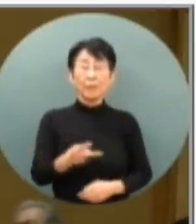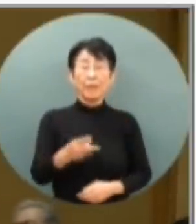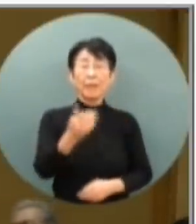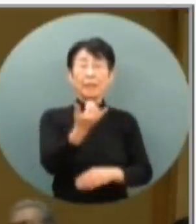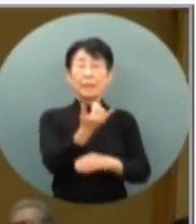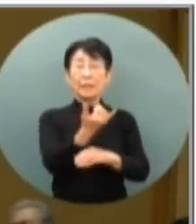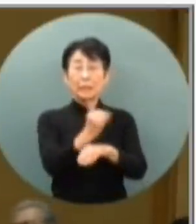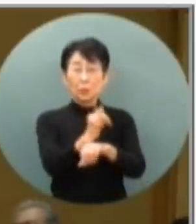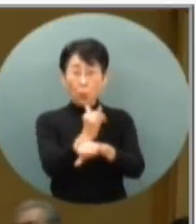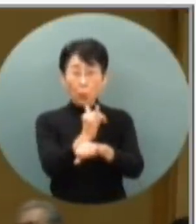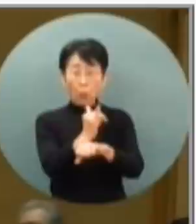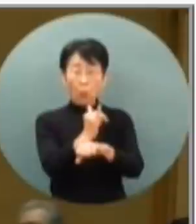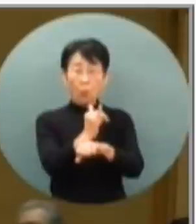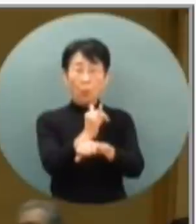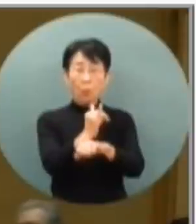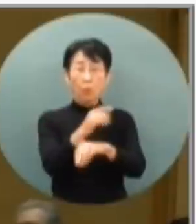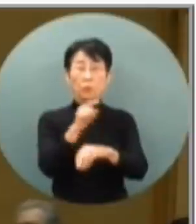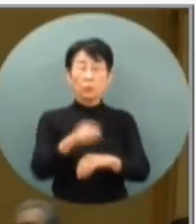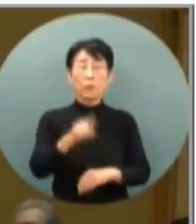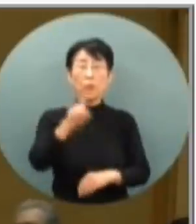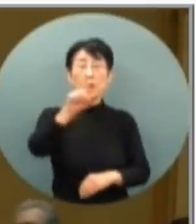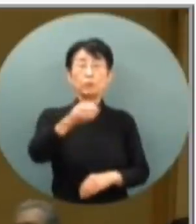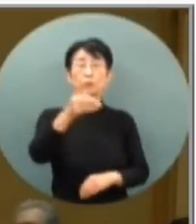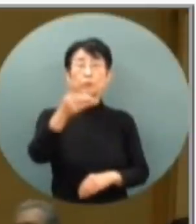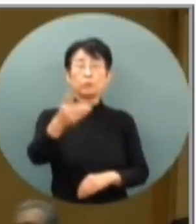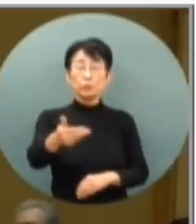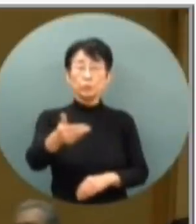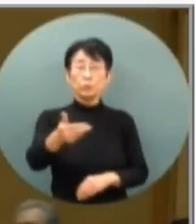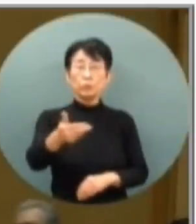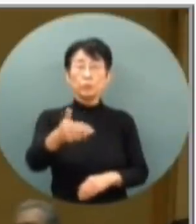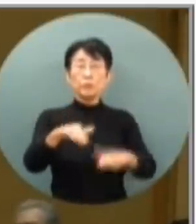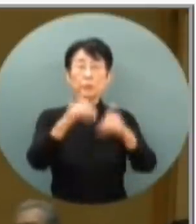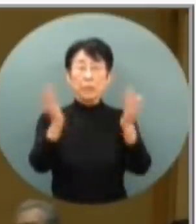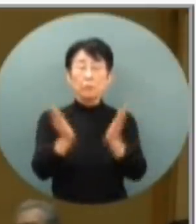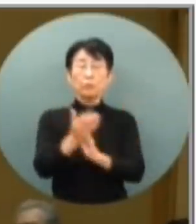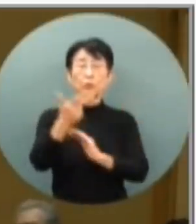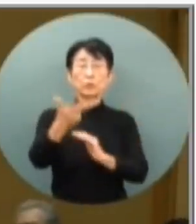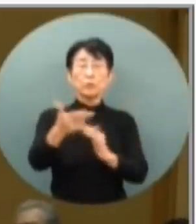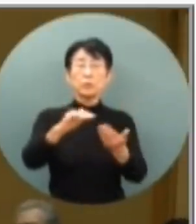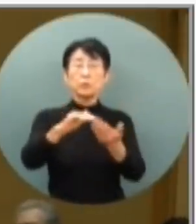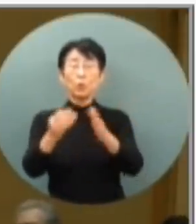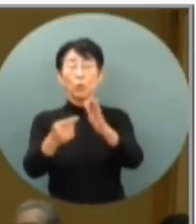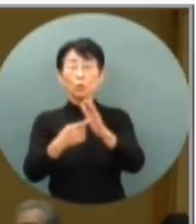は19市町村でするというのは少し